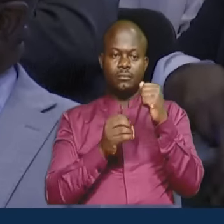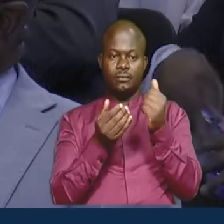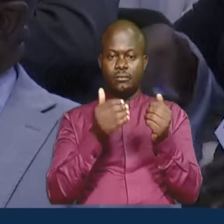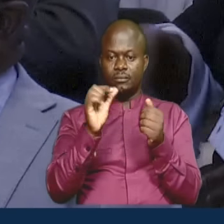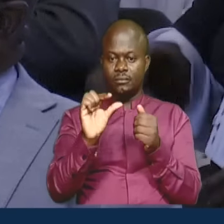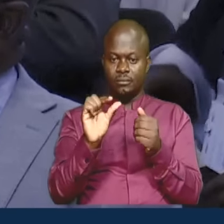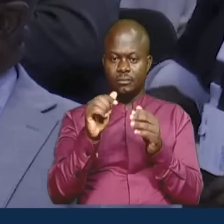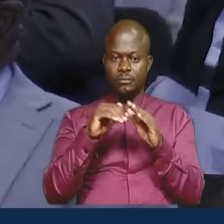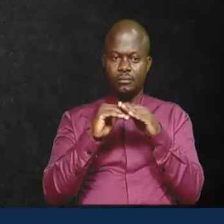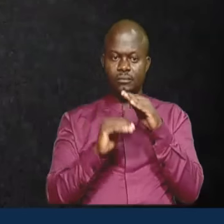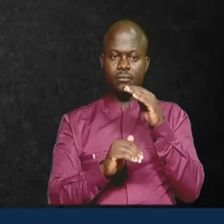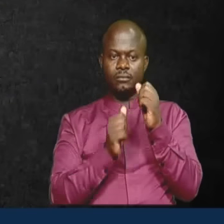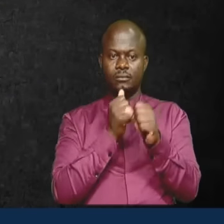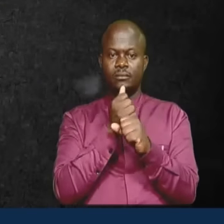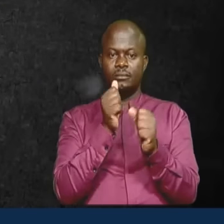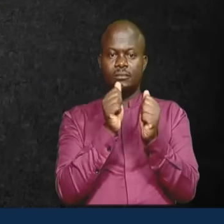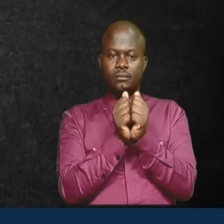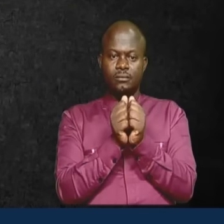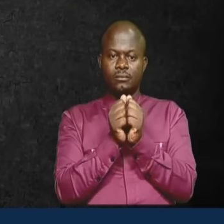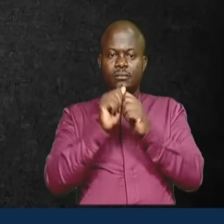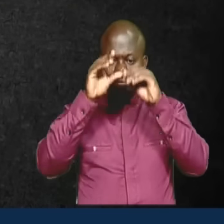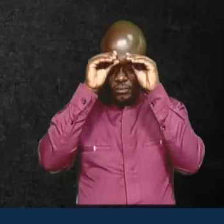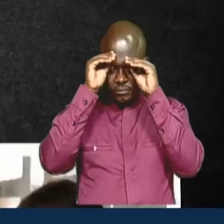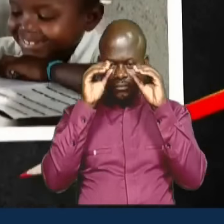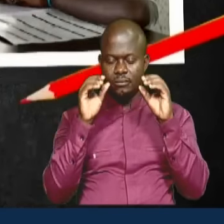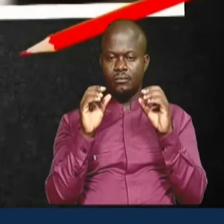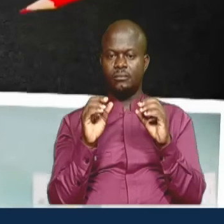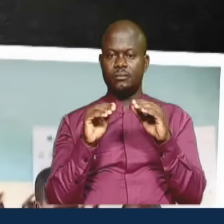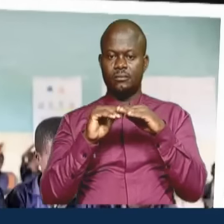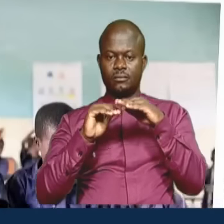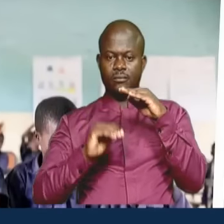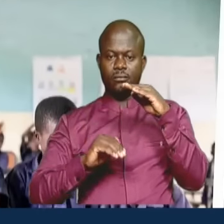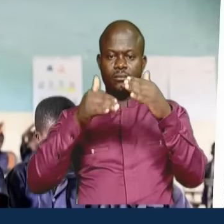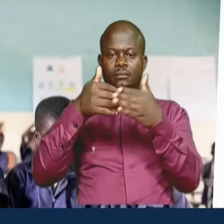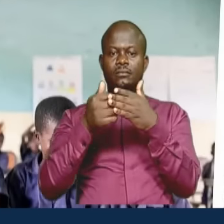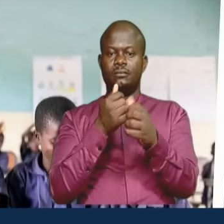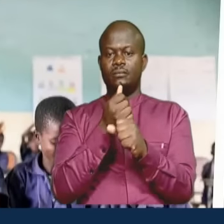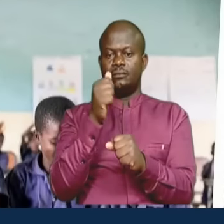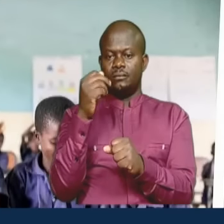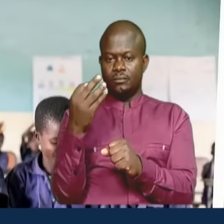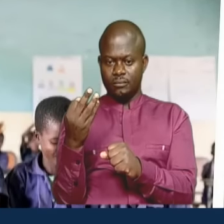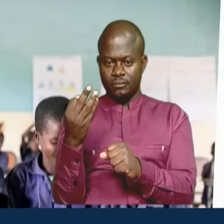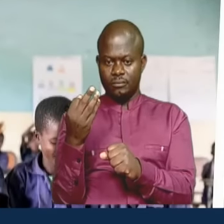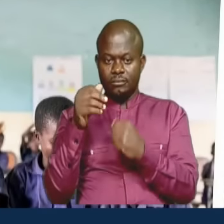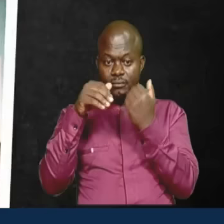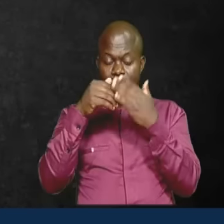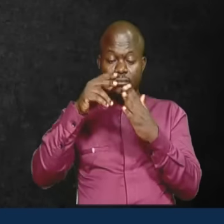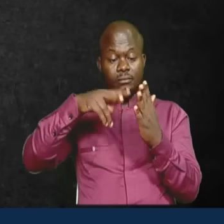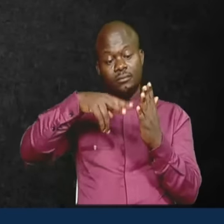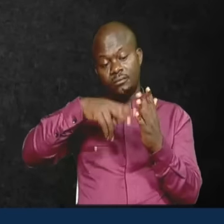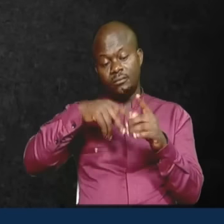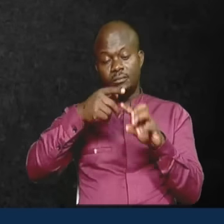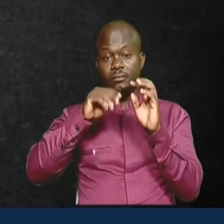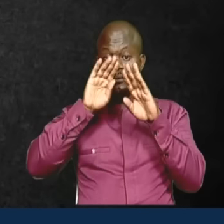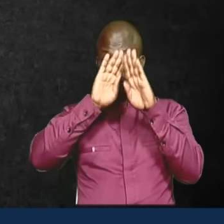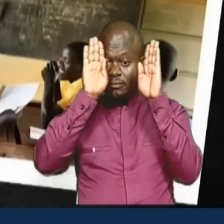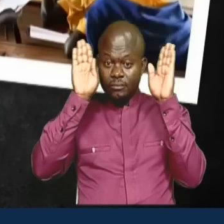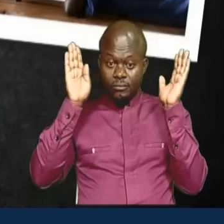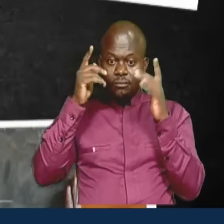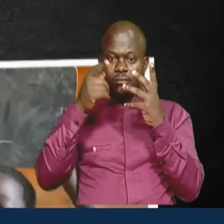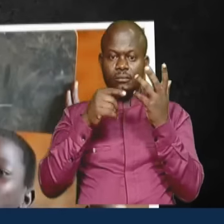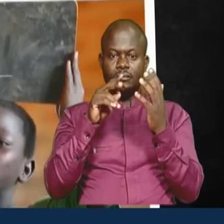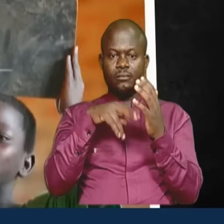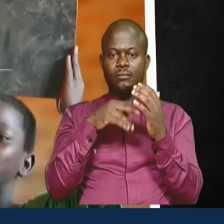bari munsi y'imyaka 10 biga mu mashuri y'incuke n'abanza kugeza mu mwaka wa gatatu bashobora gusoma ariko ntibasobanukirwe ibyo